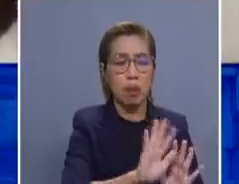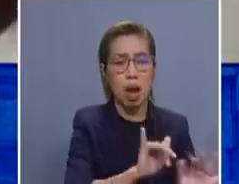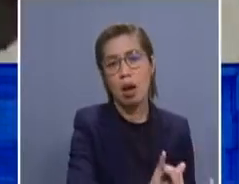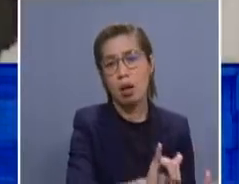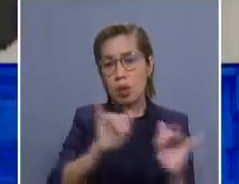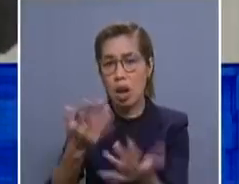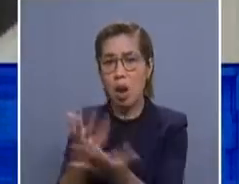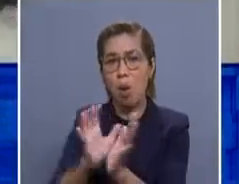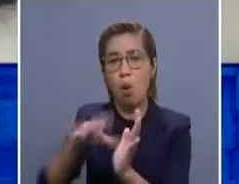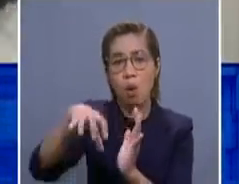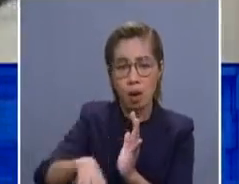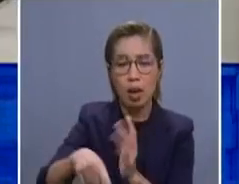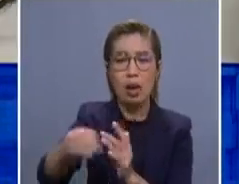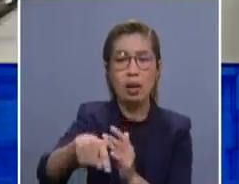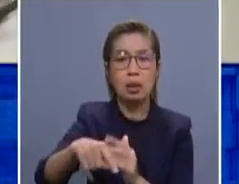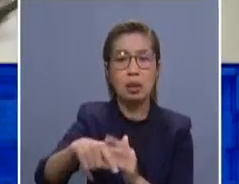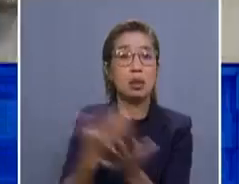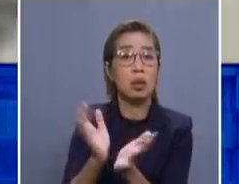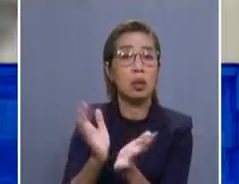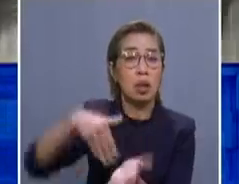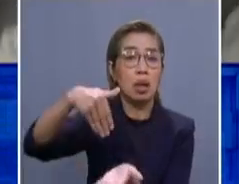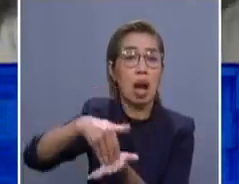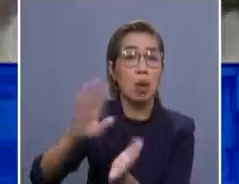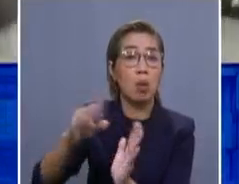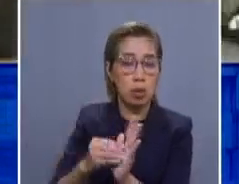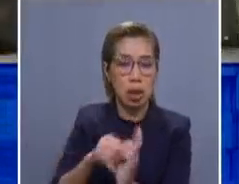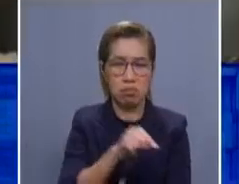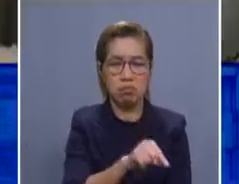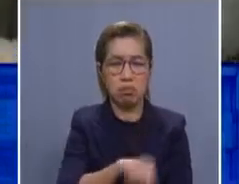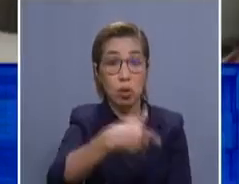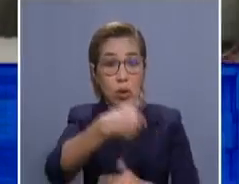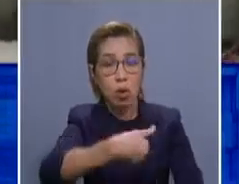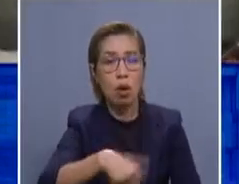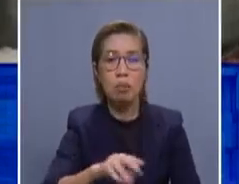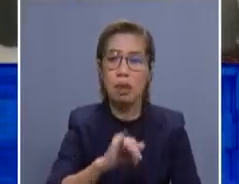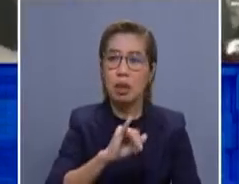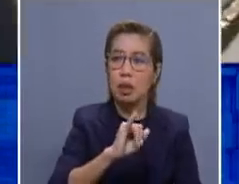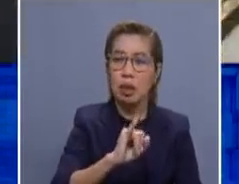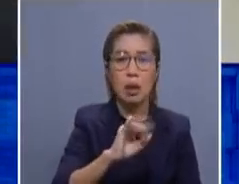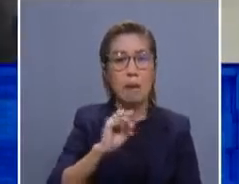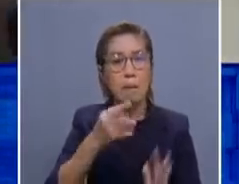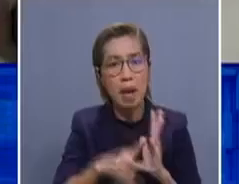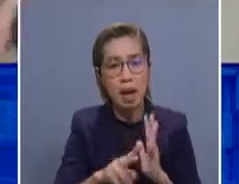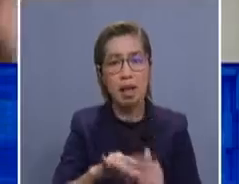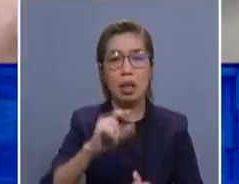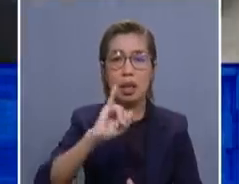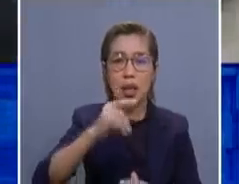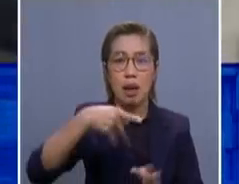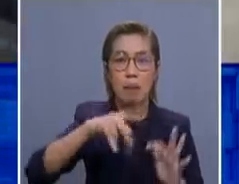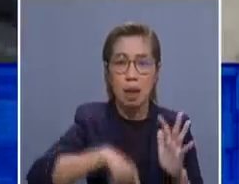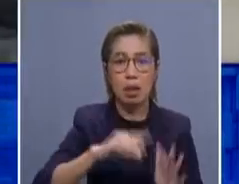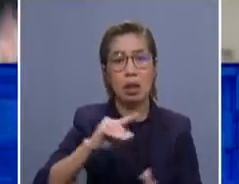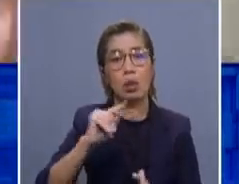กลางพิเศษกรุงเทพของนายโตโต้แล้วก็ไม้รวมไปถึงไผ่ดาวดินด้วยนะคะส่วนเรื่องของแนวทางการ